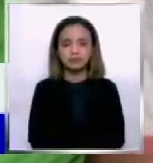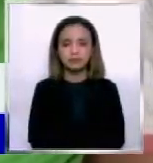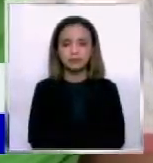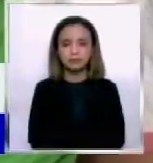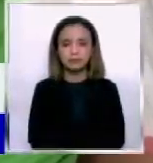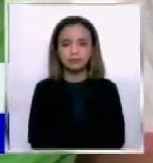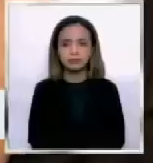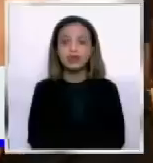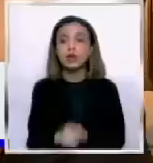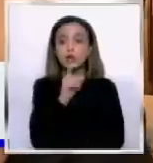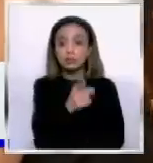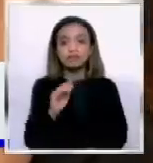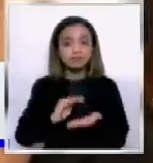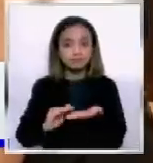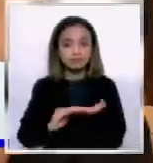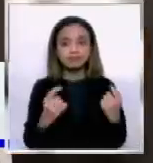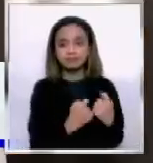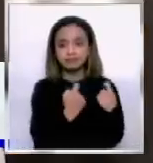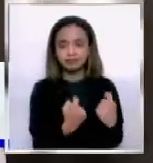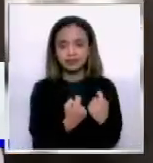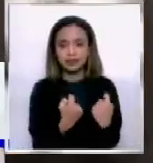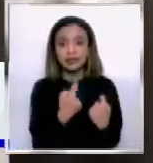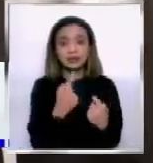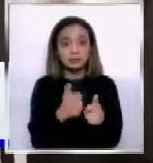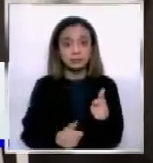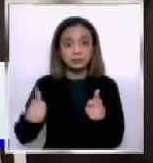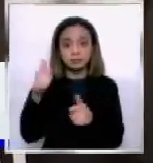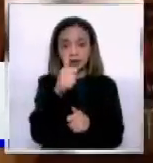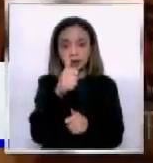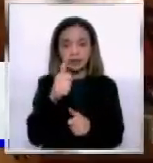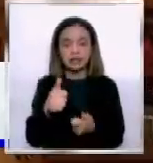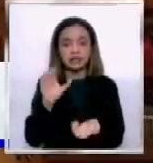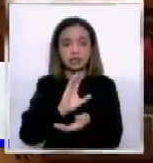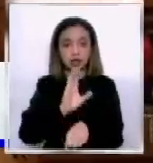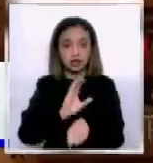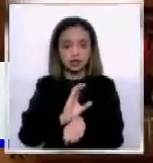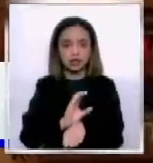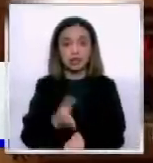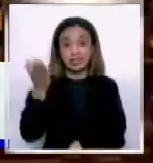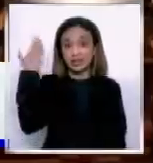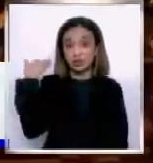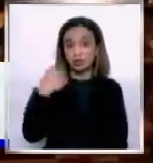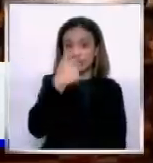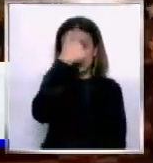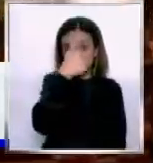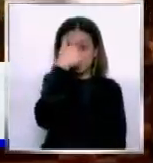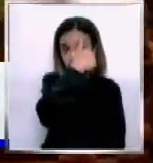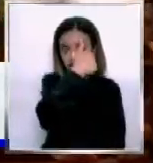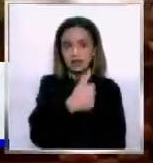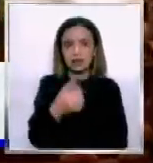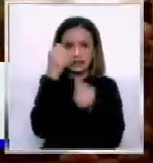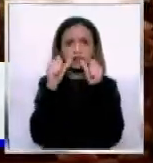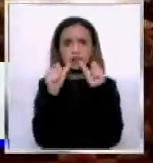napagbawas ng kasalanan. Ganun. Ayon sa pamunuan ng simbahan, Ash Wednesday pa lang ay inanunsyo na nila na walang alay-lakad dahil nasa pandemic pa rin